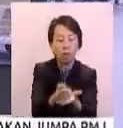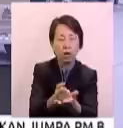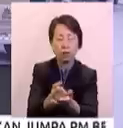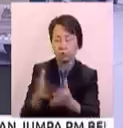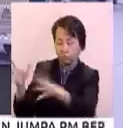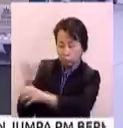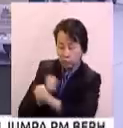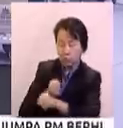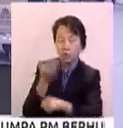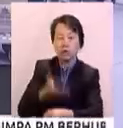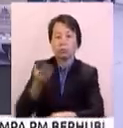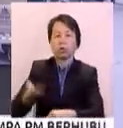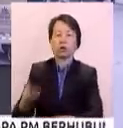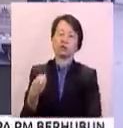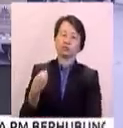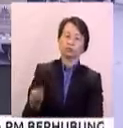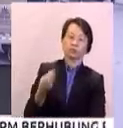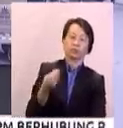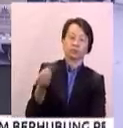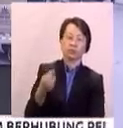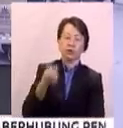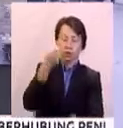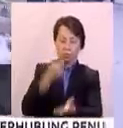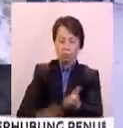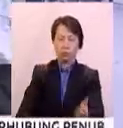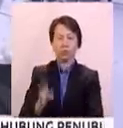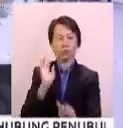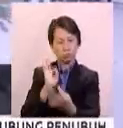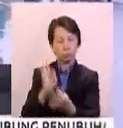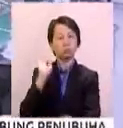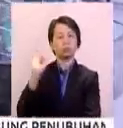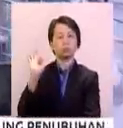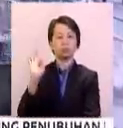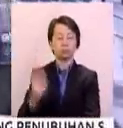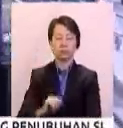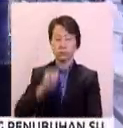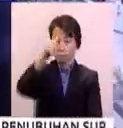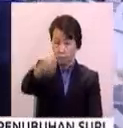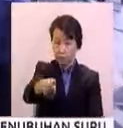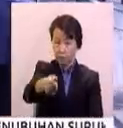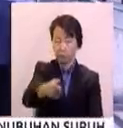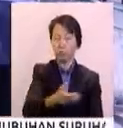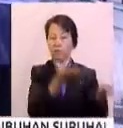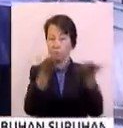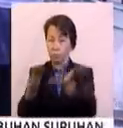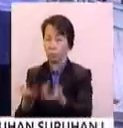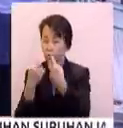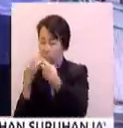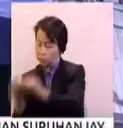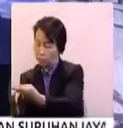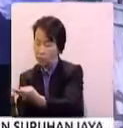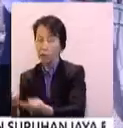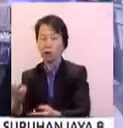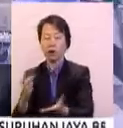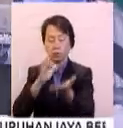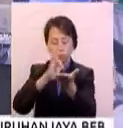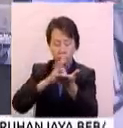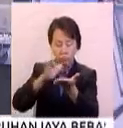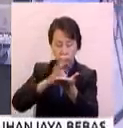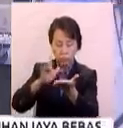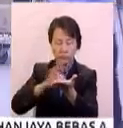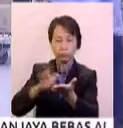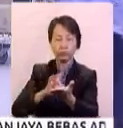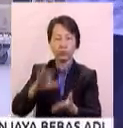mendapatkan harga barangan keperluan harian pada kadar yang berpatutan. Esok pula, saya akan bawakan kepada anda mengenai aplikasi